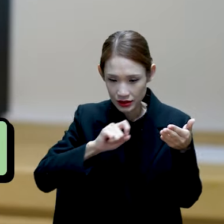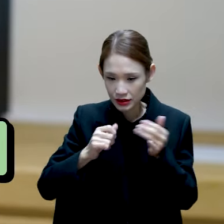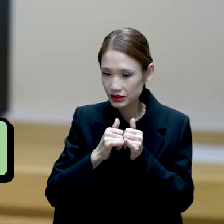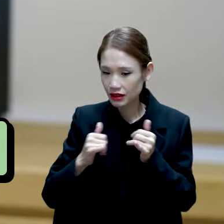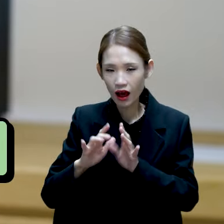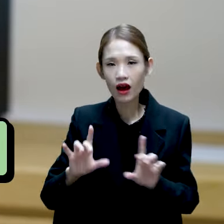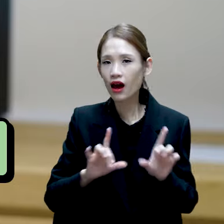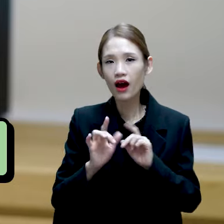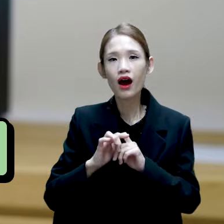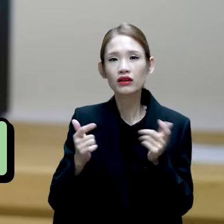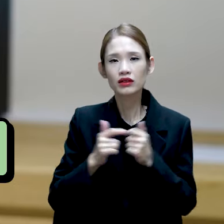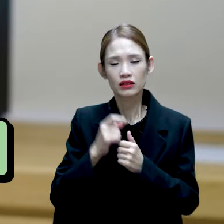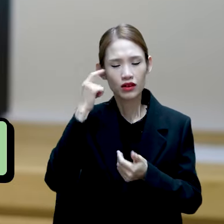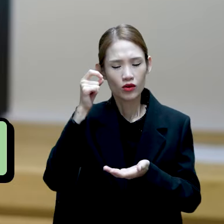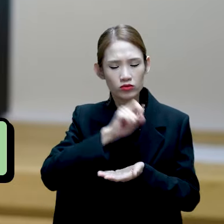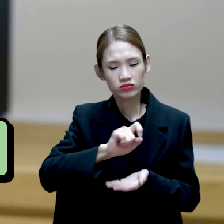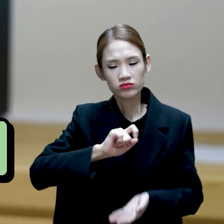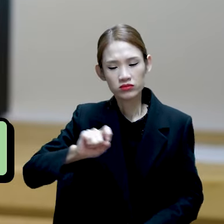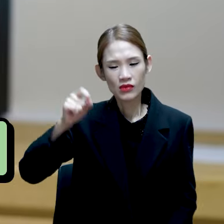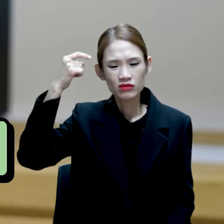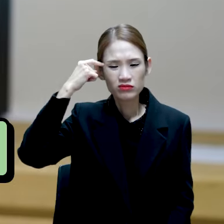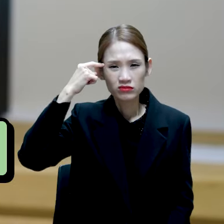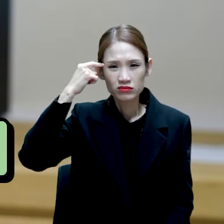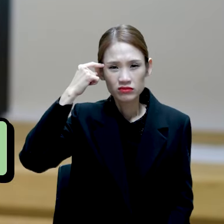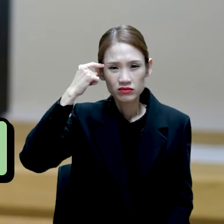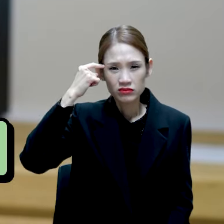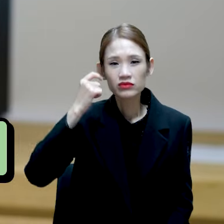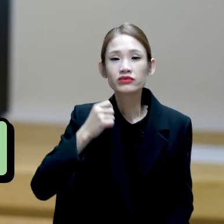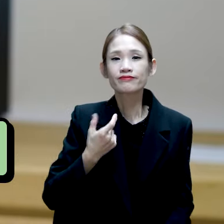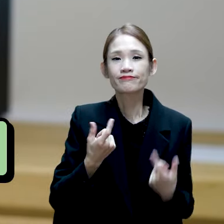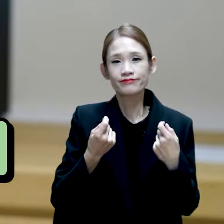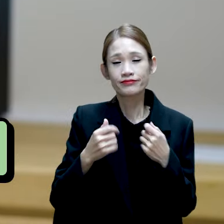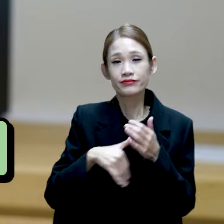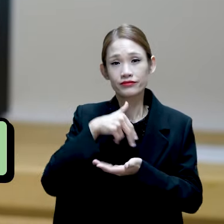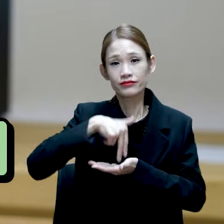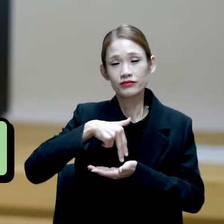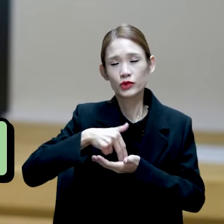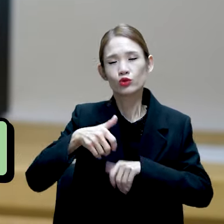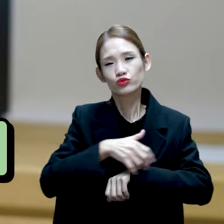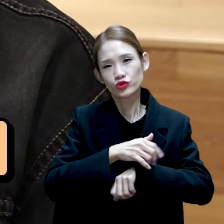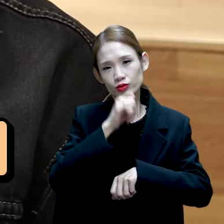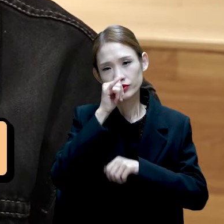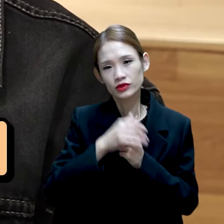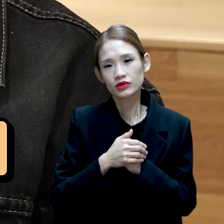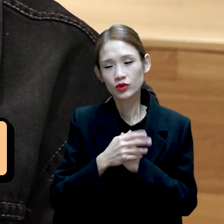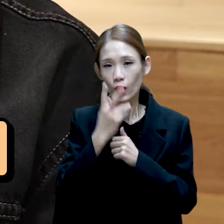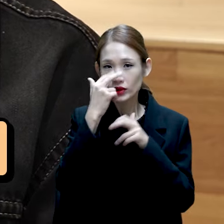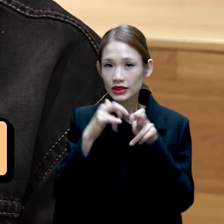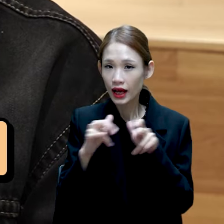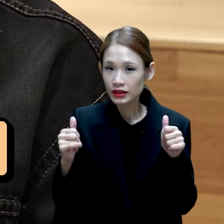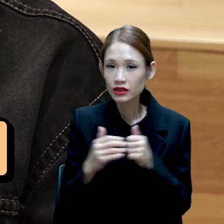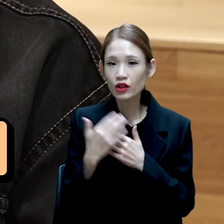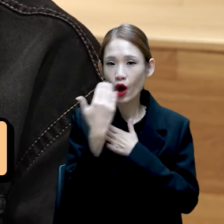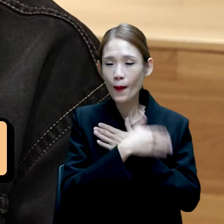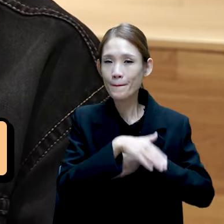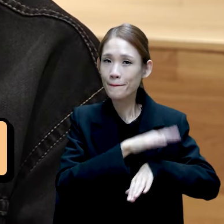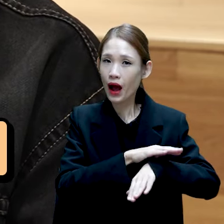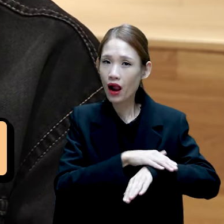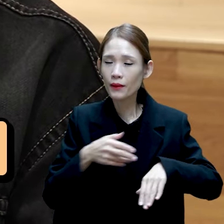내가 왜 이걸 써야 되지? 라는 생각이 들어서 좀 그런 면들에 있어서 불편한 거? 또 시각장애인도 그런데 팔이